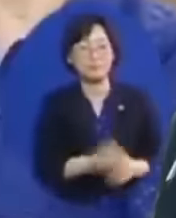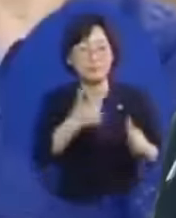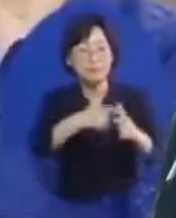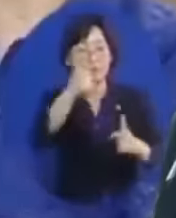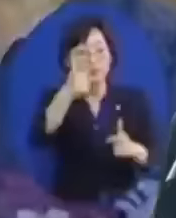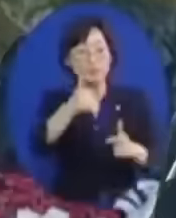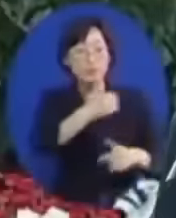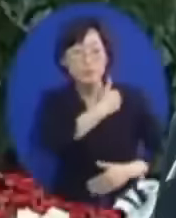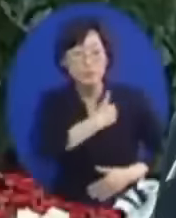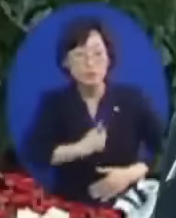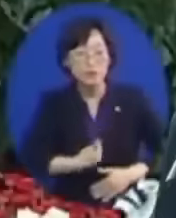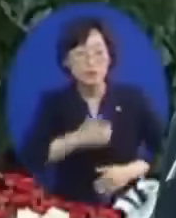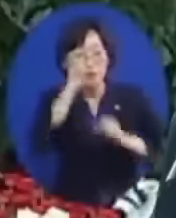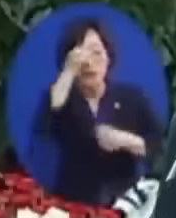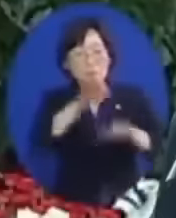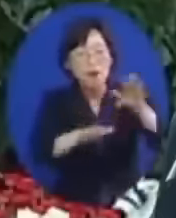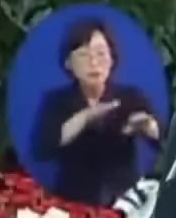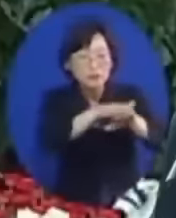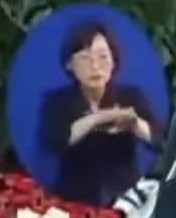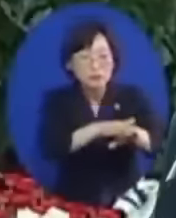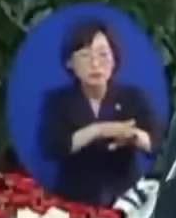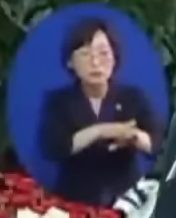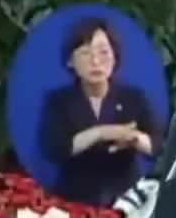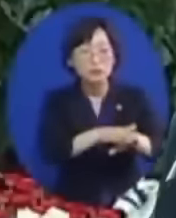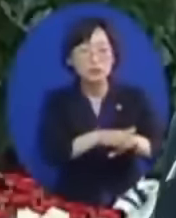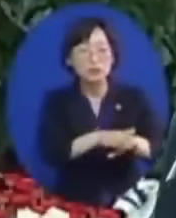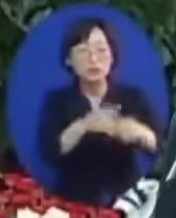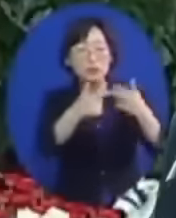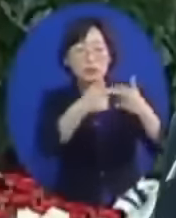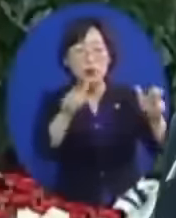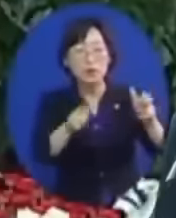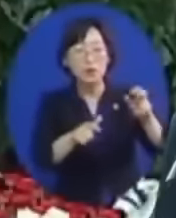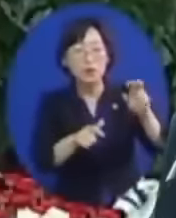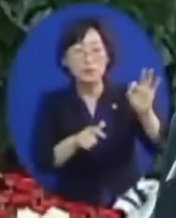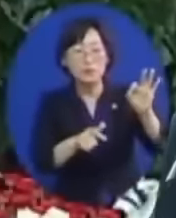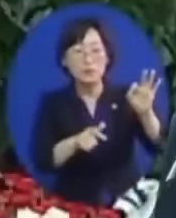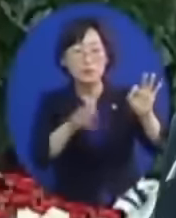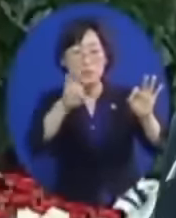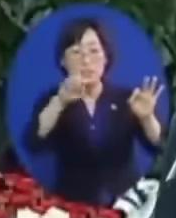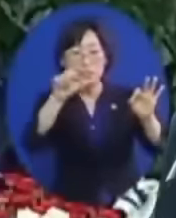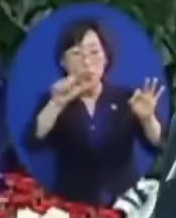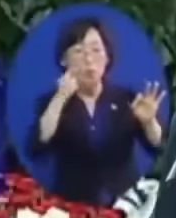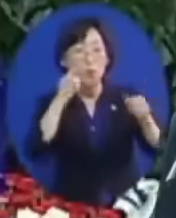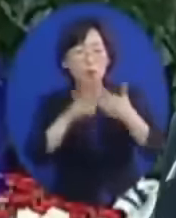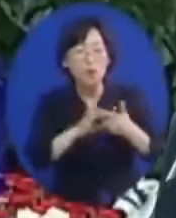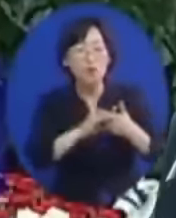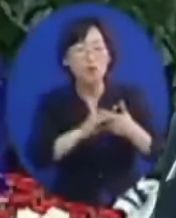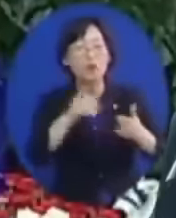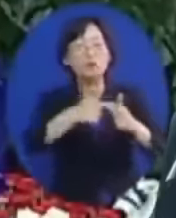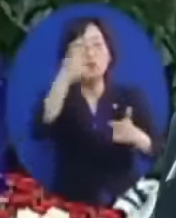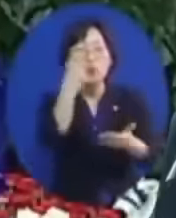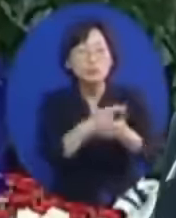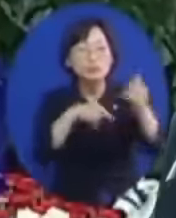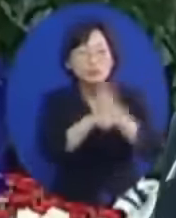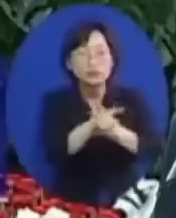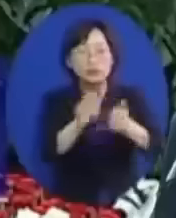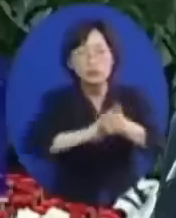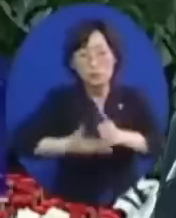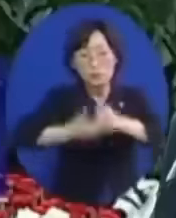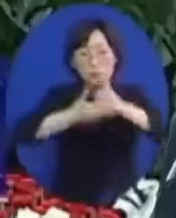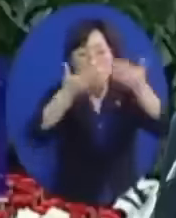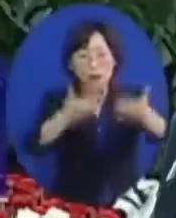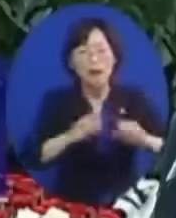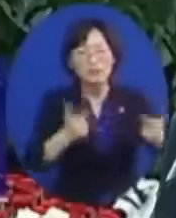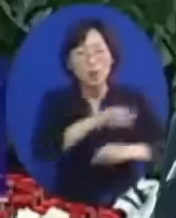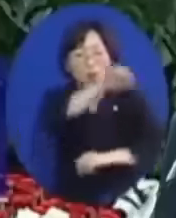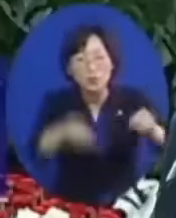예수님의 제자들이 발을 씻긴 예수님께서 마가복음 10장 45절에 말하기를 인자가 온 것은 섬김을 받으려 함이 아니라